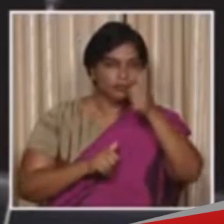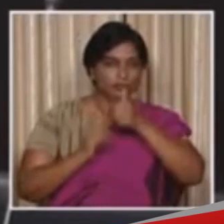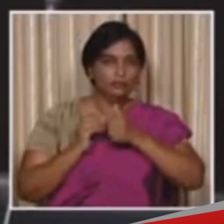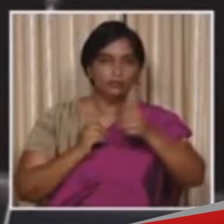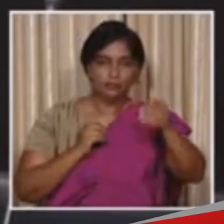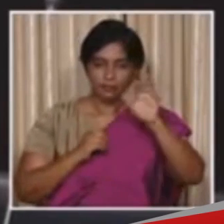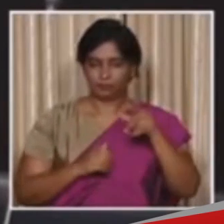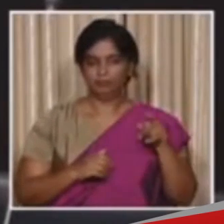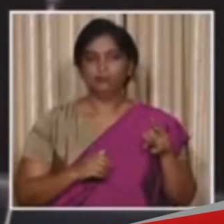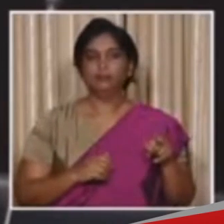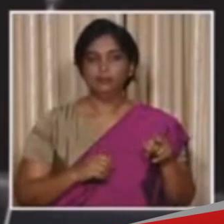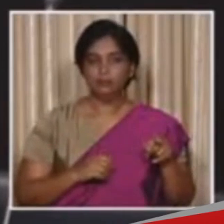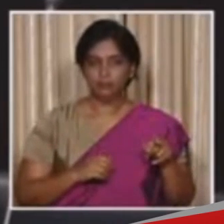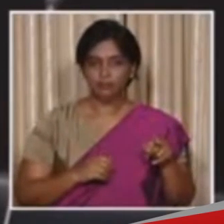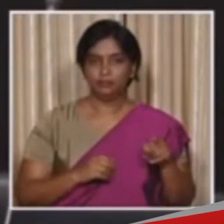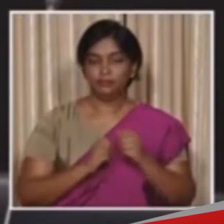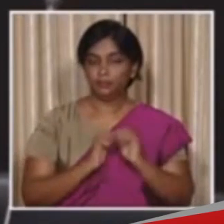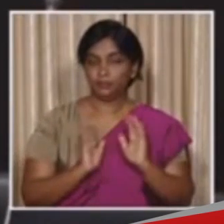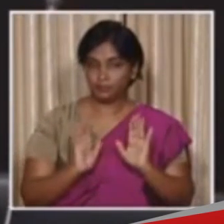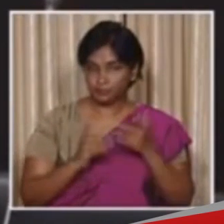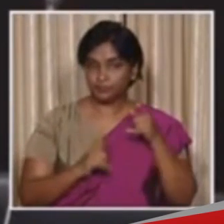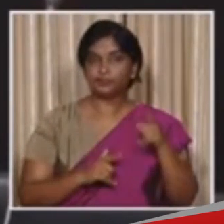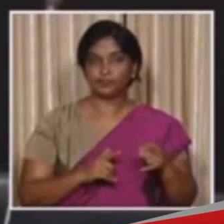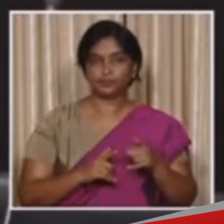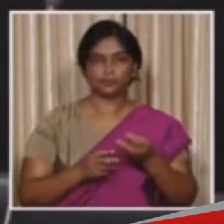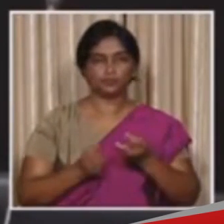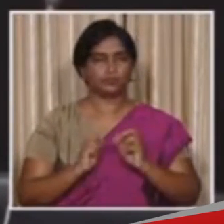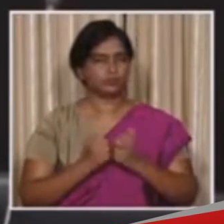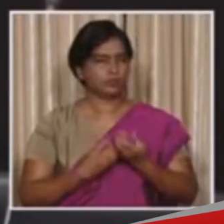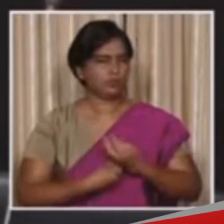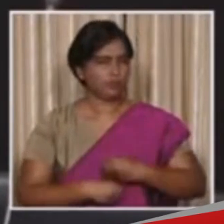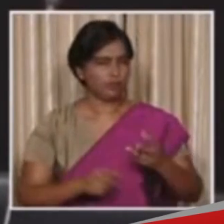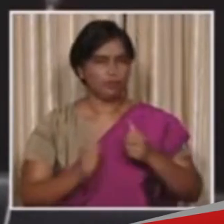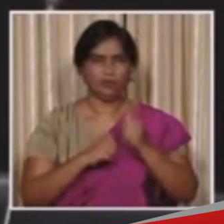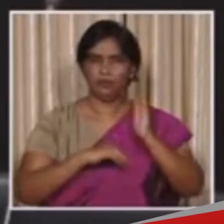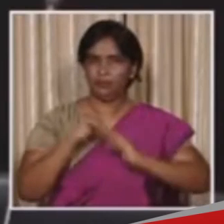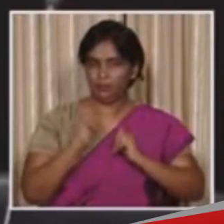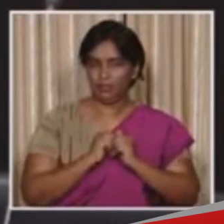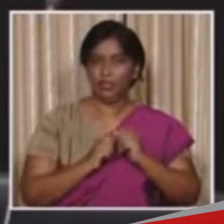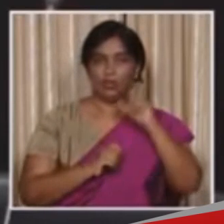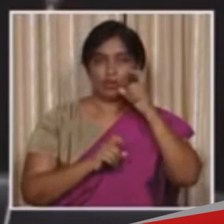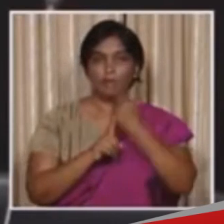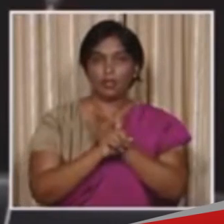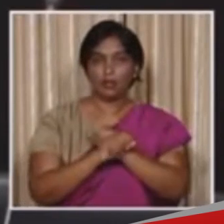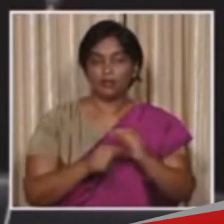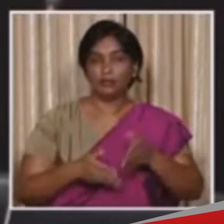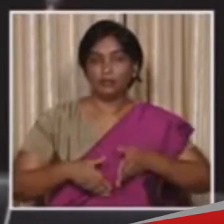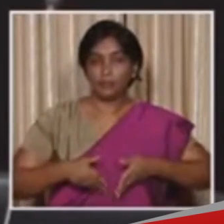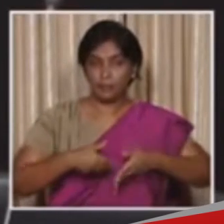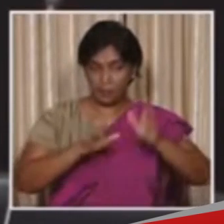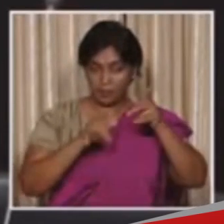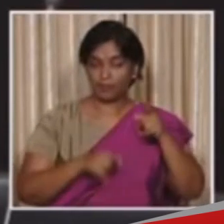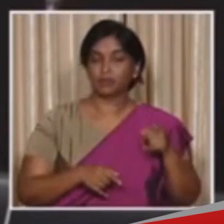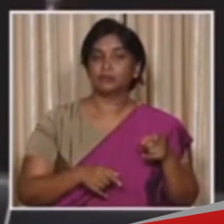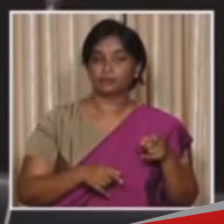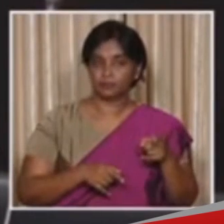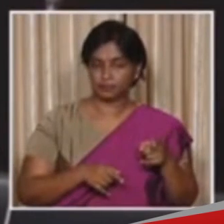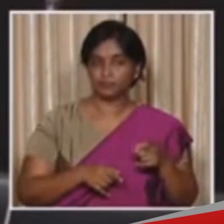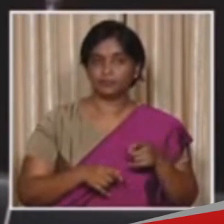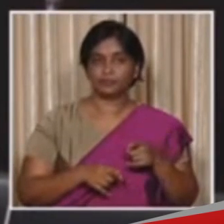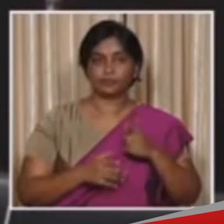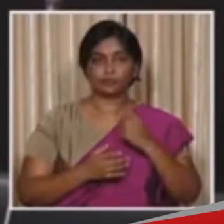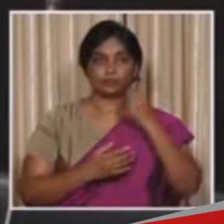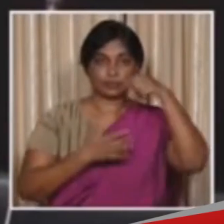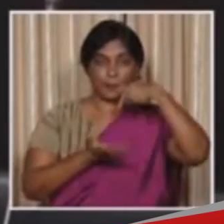waling patangan nala de memang vinashakari kriyawan kolam katunayaka adivegi marge madde viduli